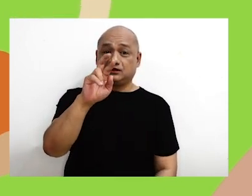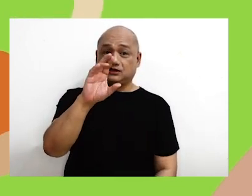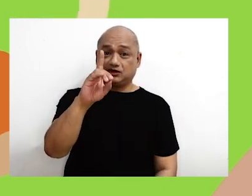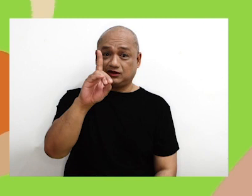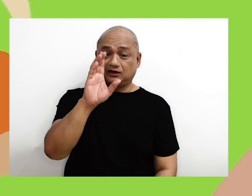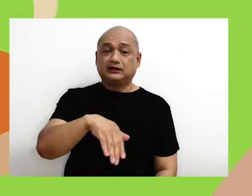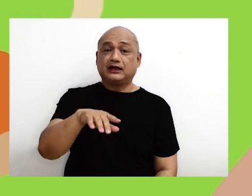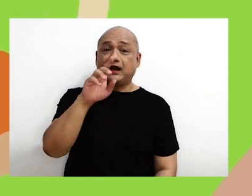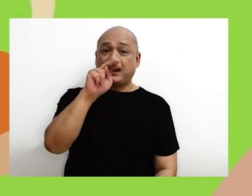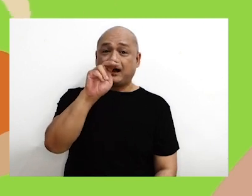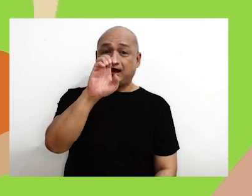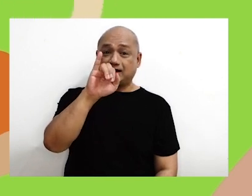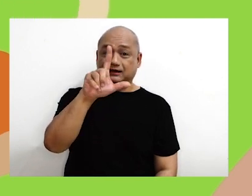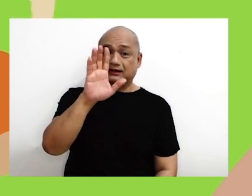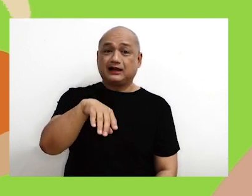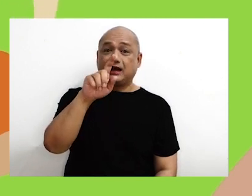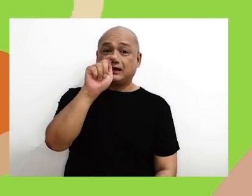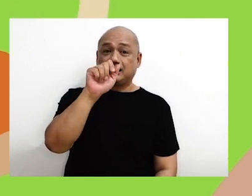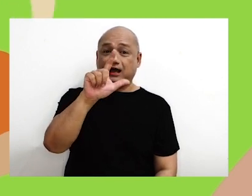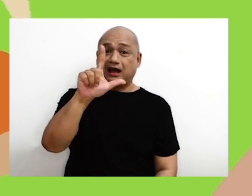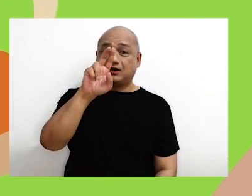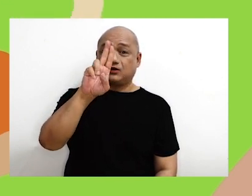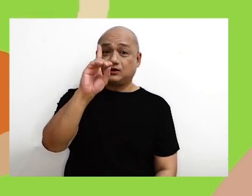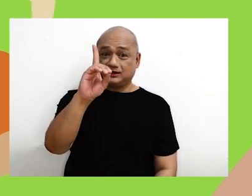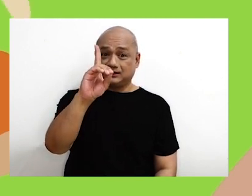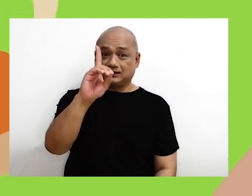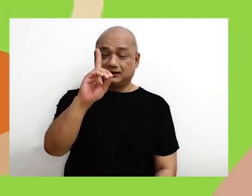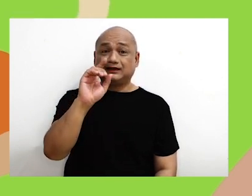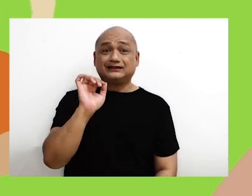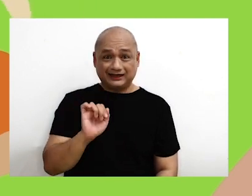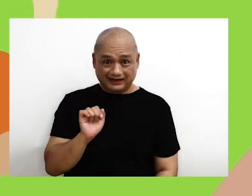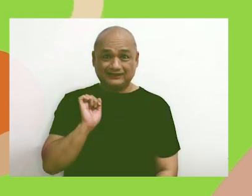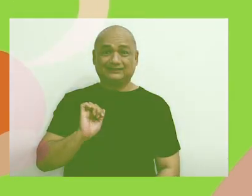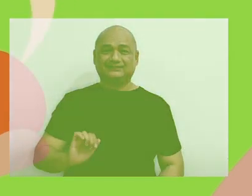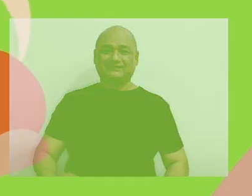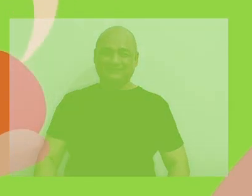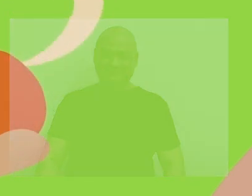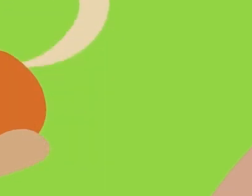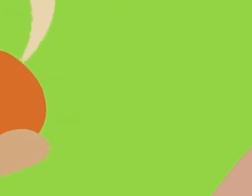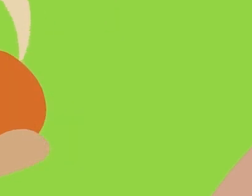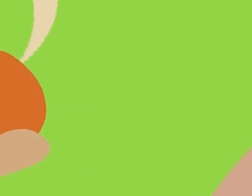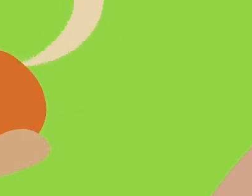Ilio Jaime at iginuhit ni Chakrad Neil Talud.